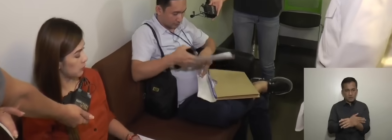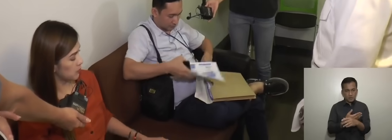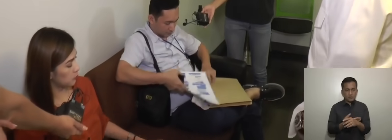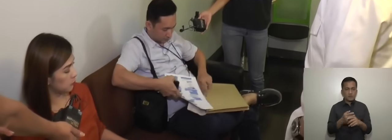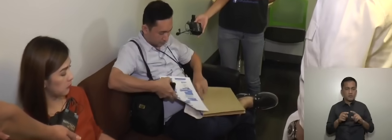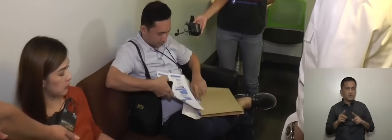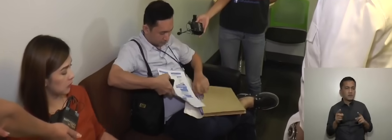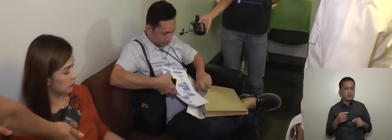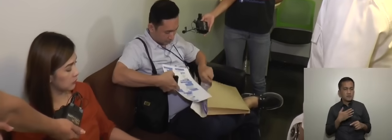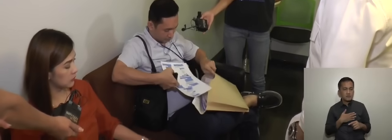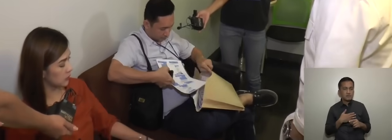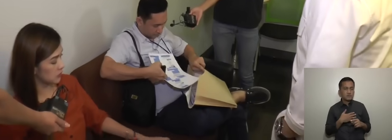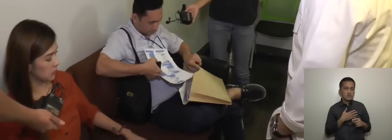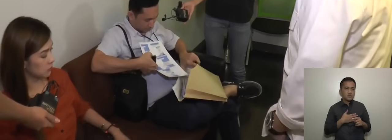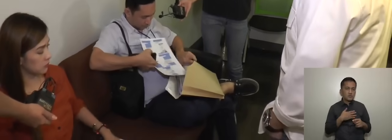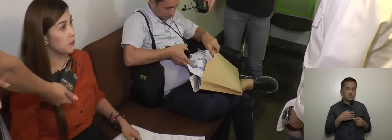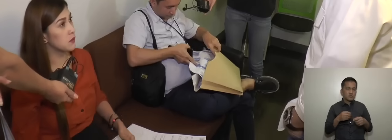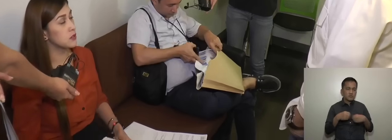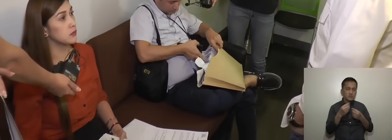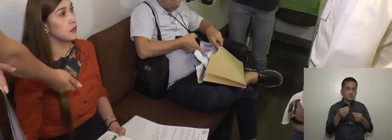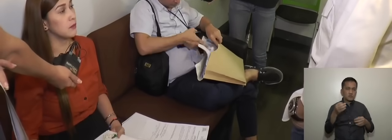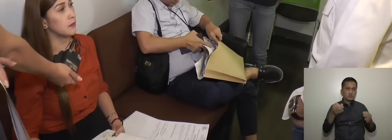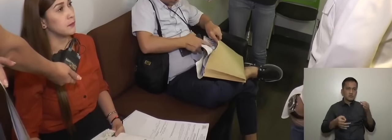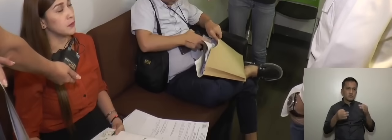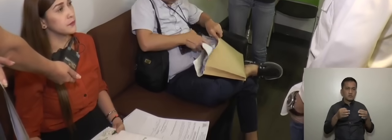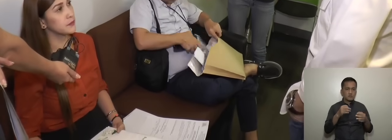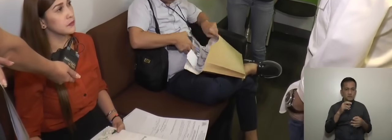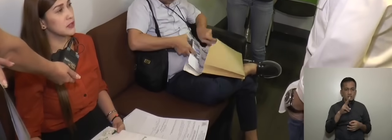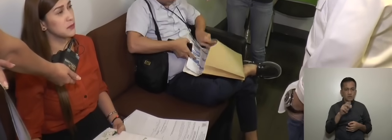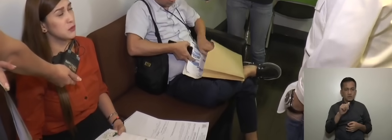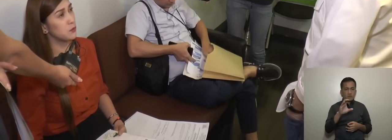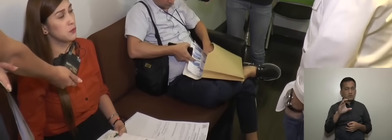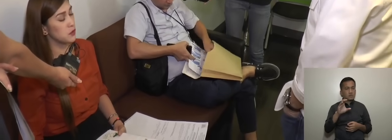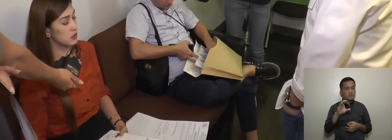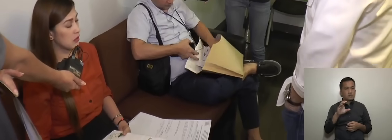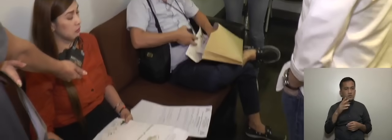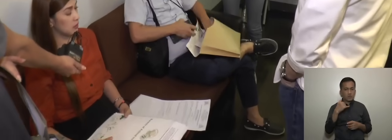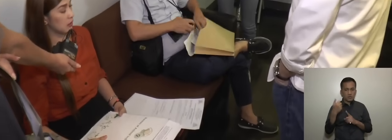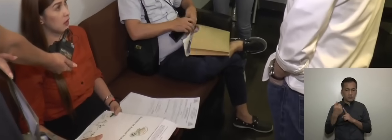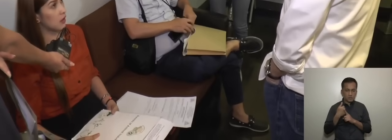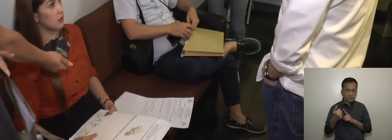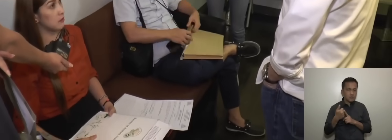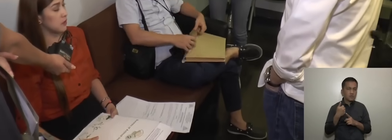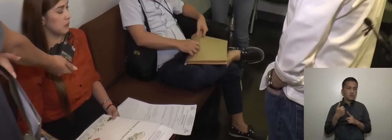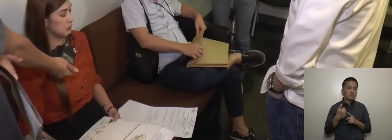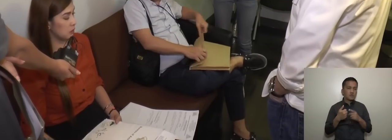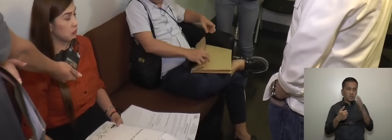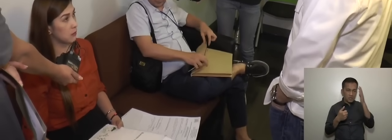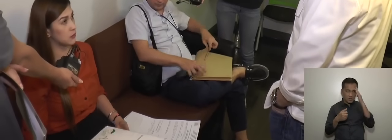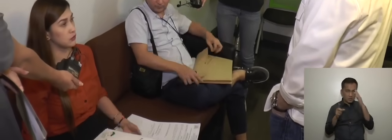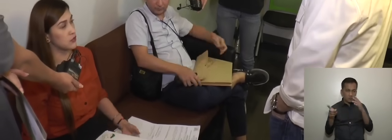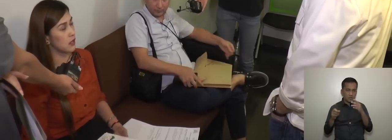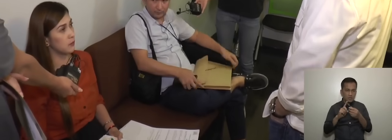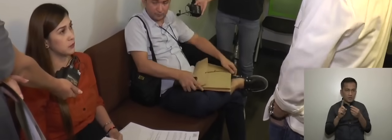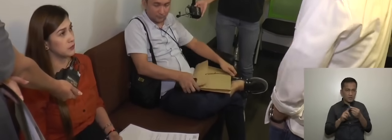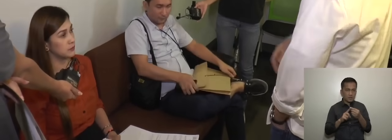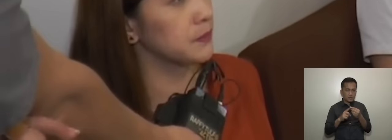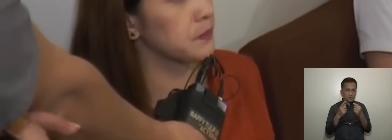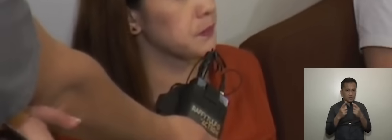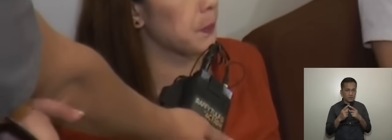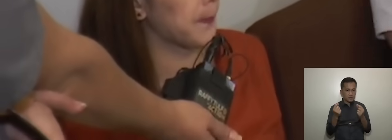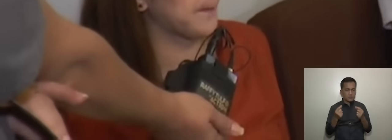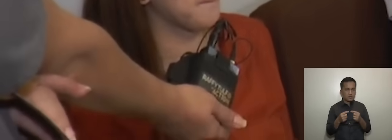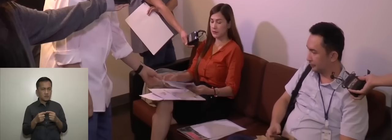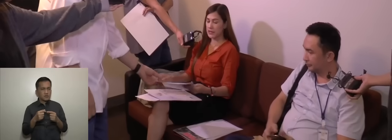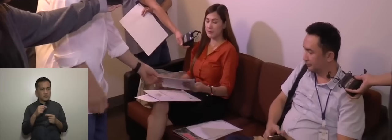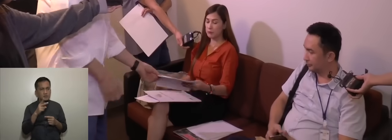gusto ko naman po bigyan ng hustisya yung bawsi ko naman po. Kasi binubugbog niya ako na alam naman niya yung about dun sa hapon.